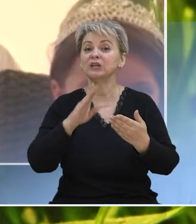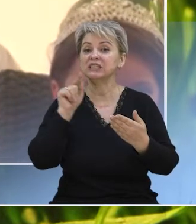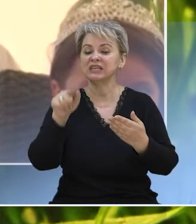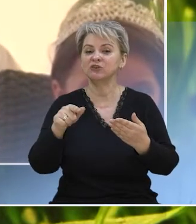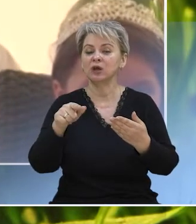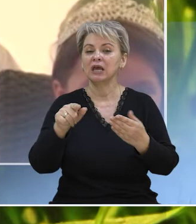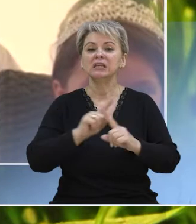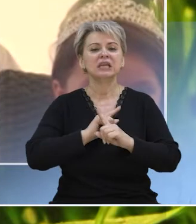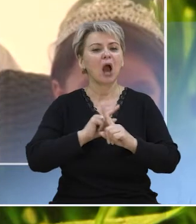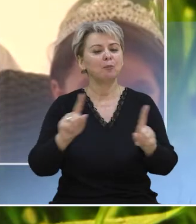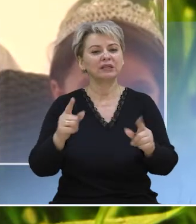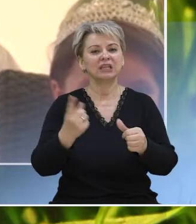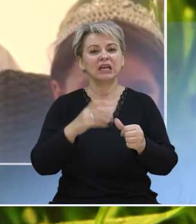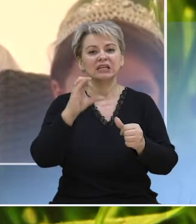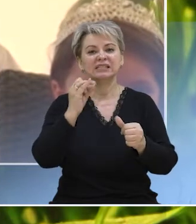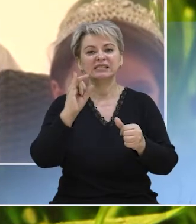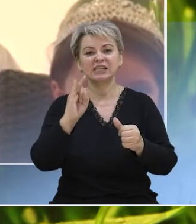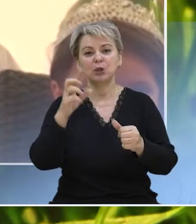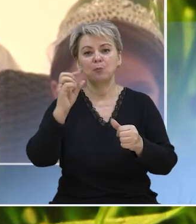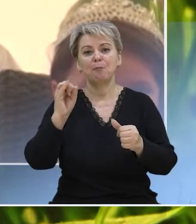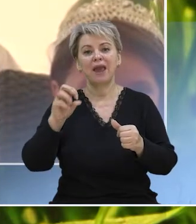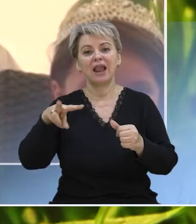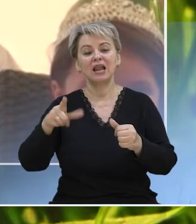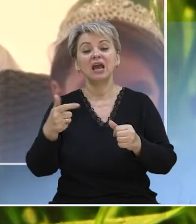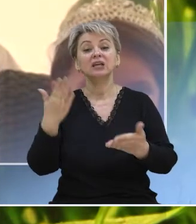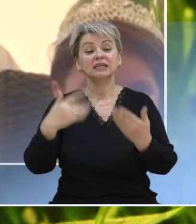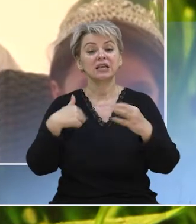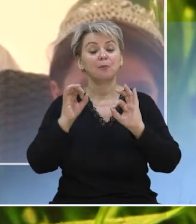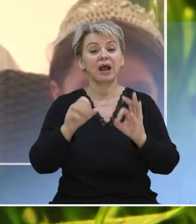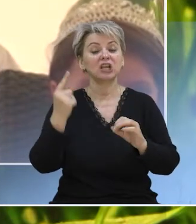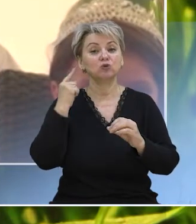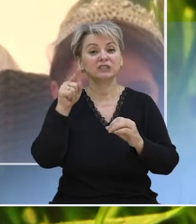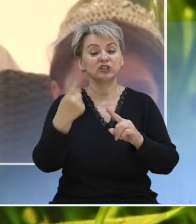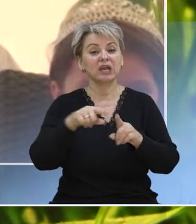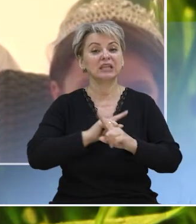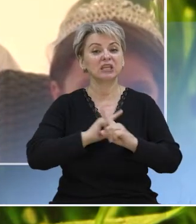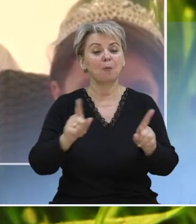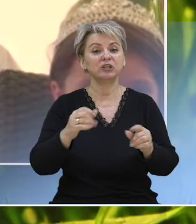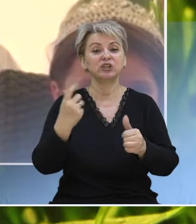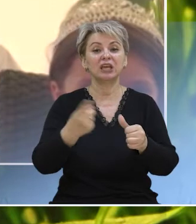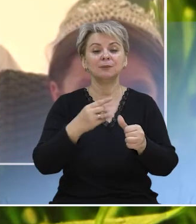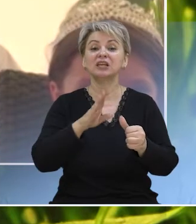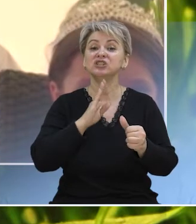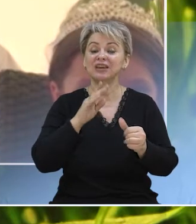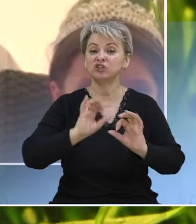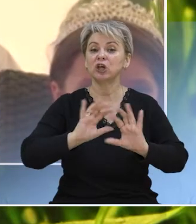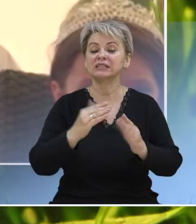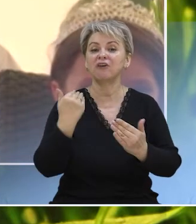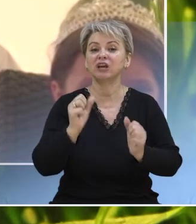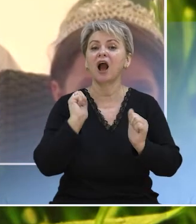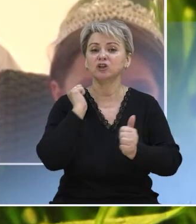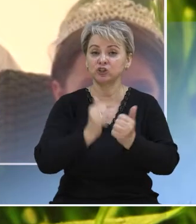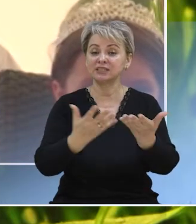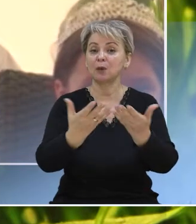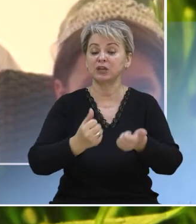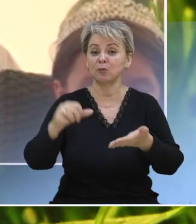Элину и девочку с необыкновенным именем Сибель, если я правильно расслышала это необычное имя. Девочки, расскажите